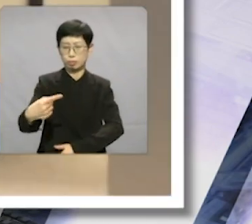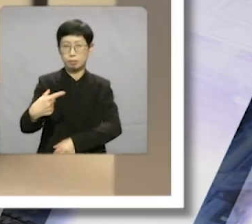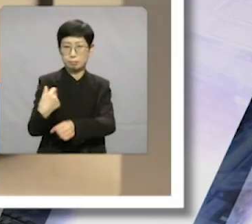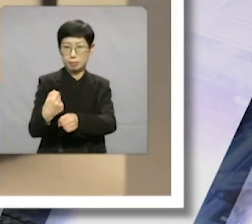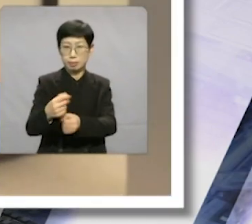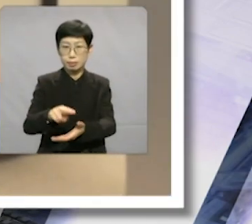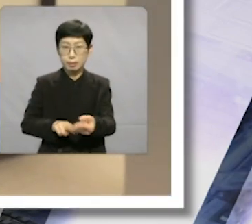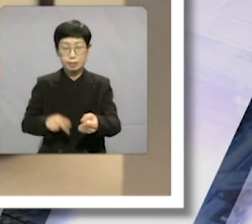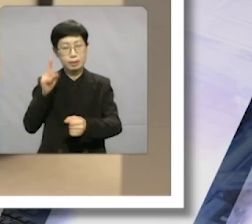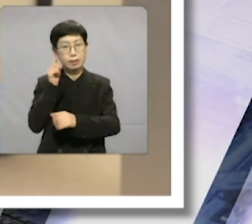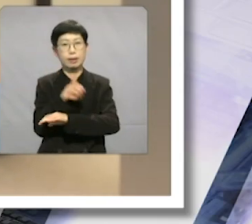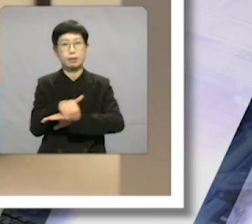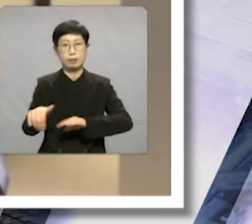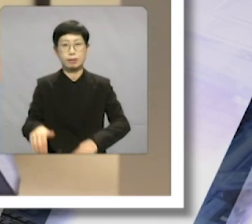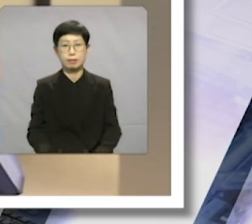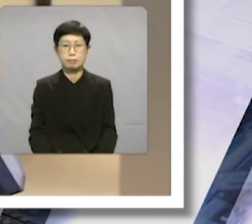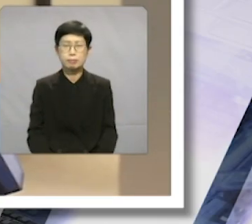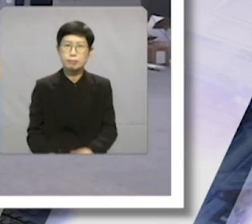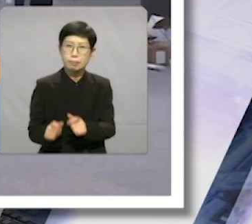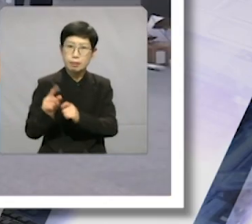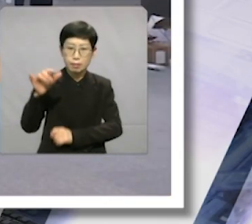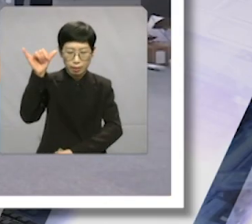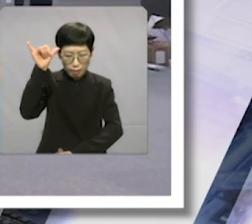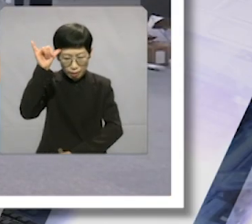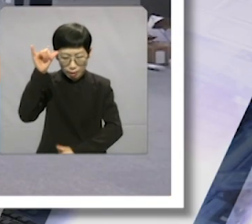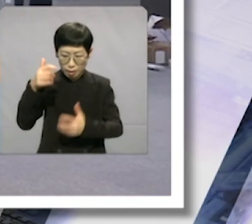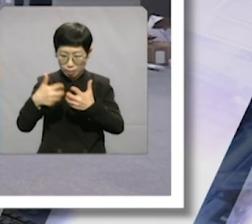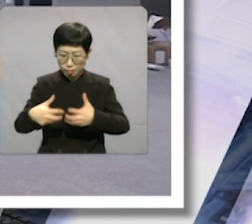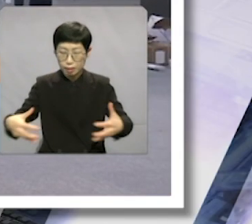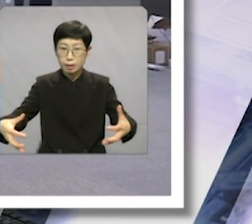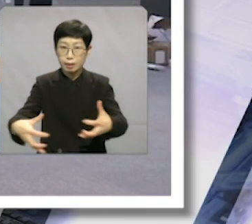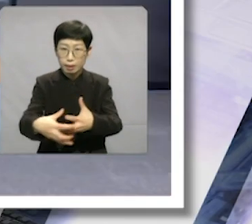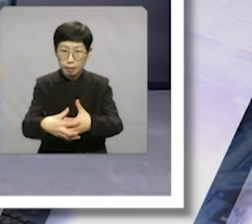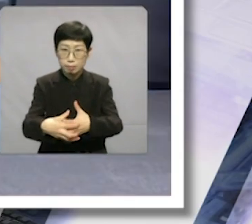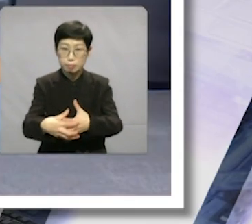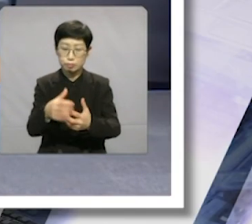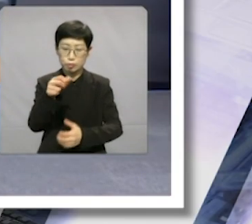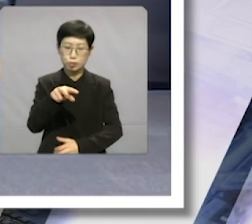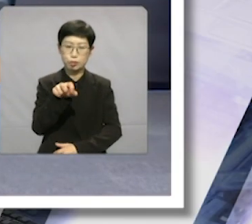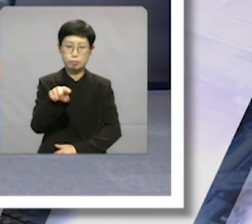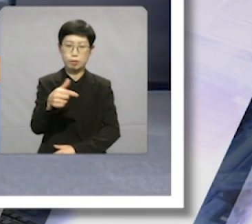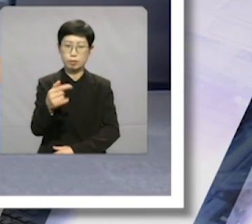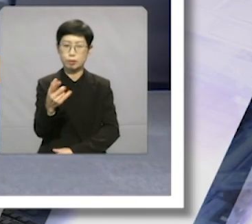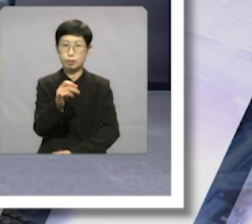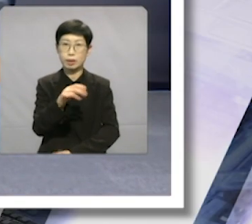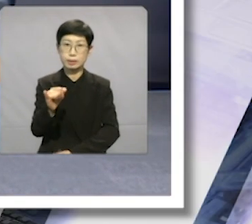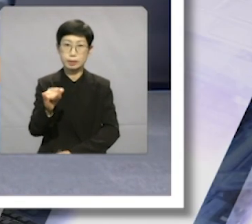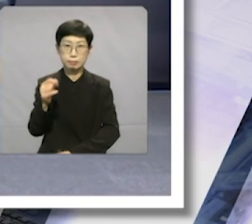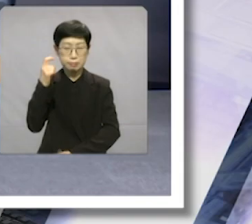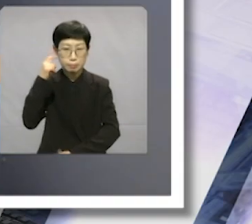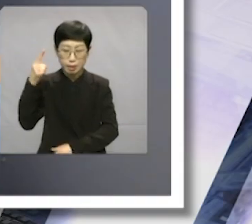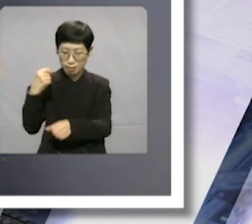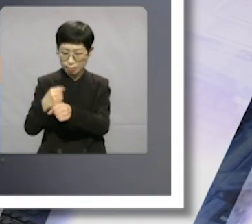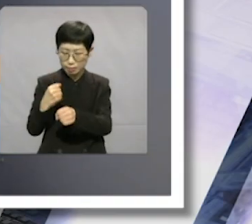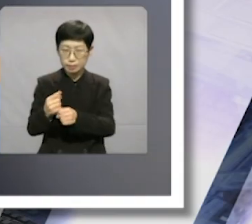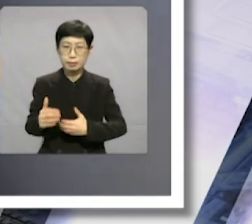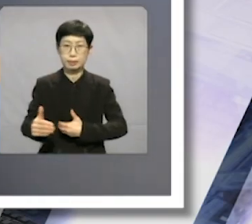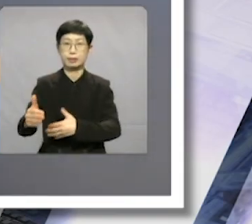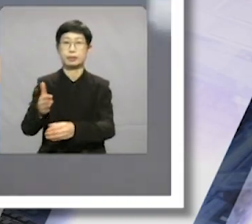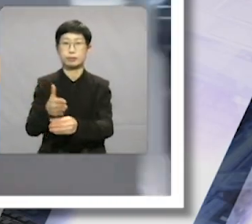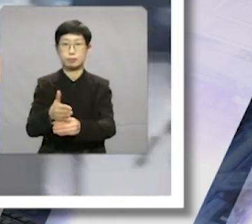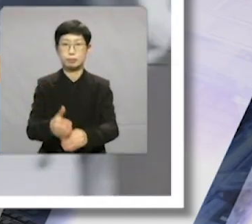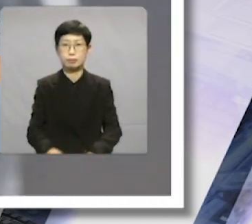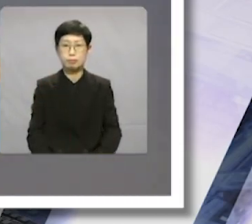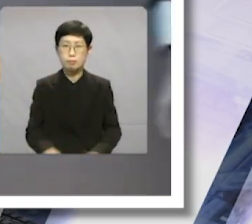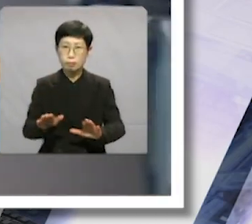계획인데요. 에지봇은 주로 AI와 로봇을 융합한 휴머노이드 로봇 개발과 생산을 하고 있습니다.